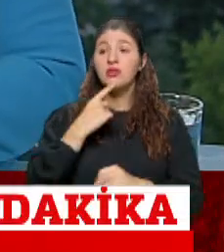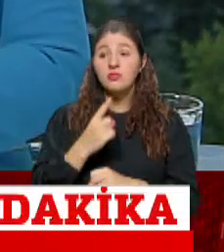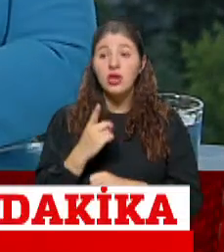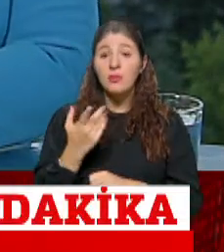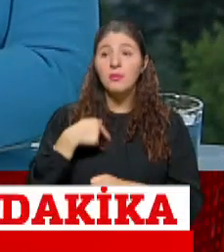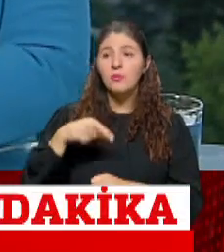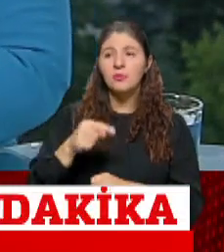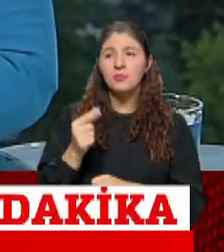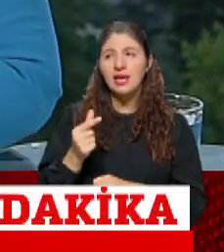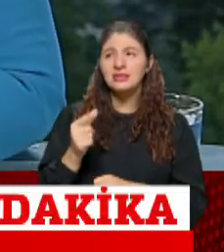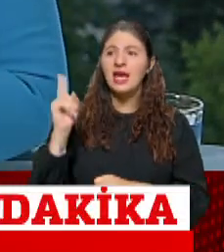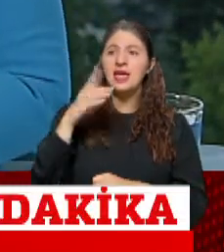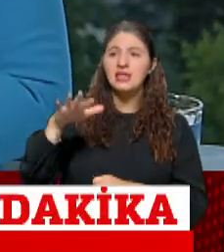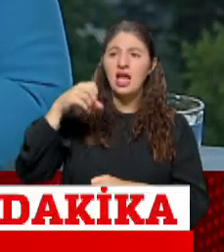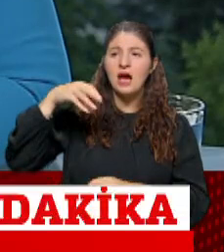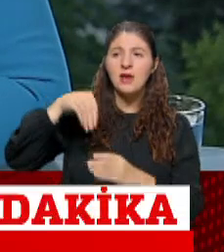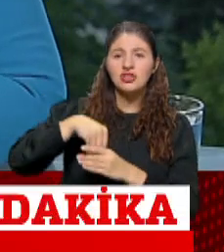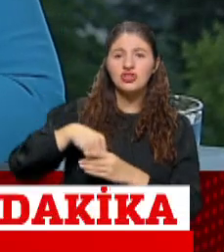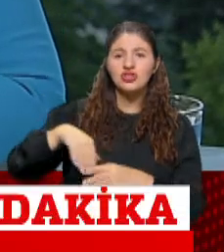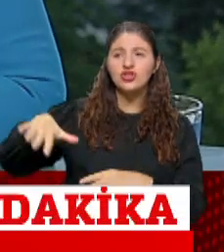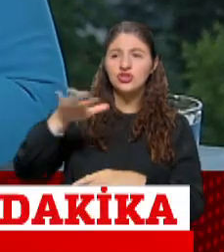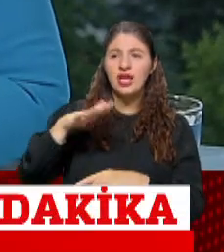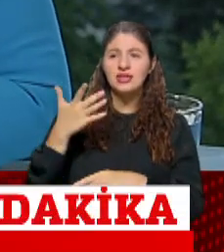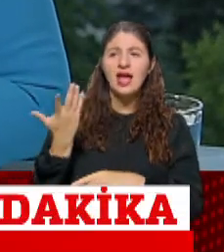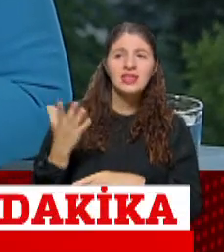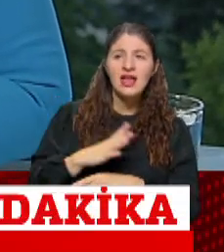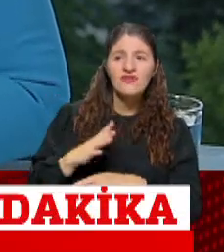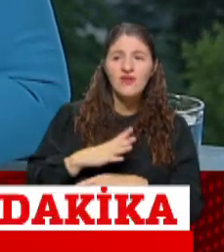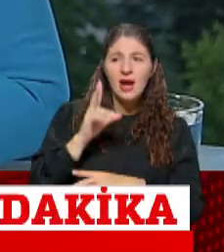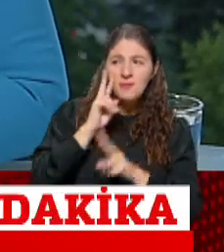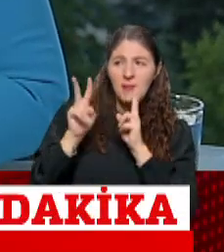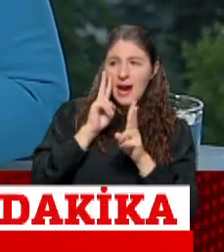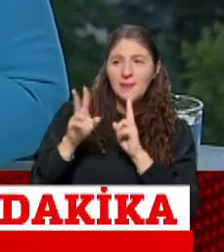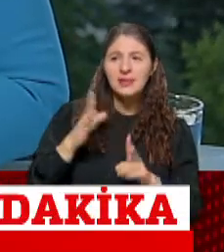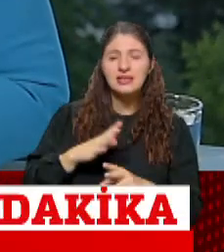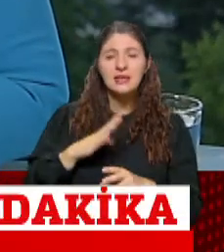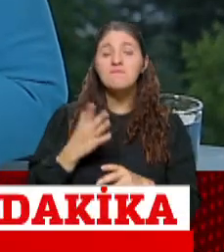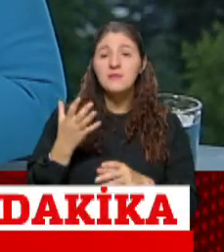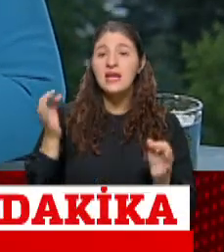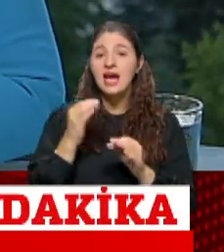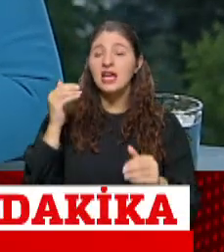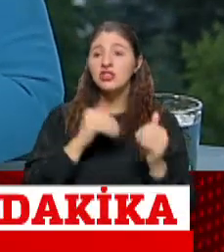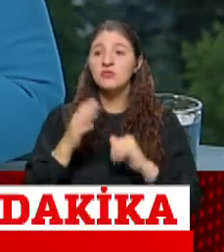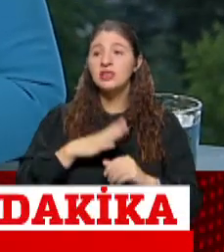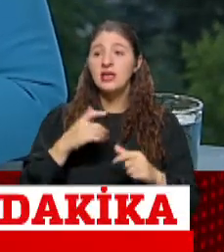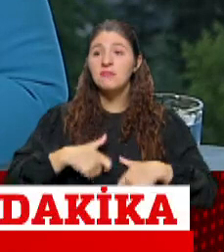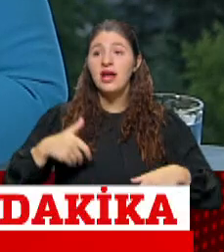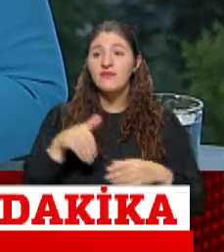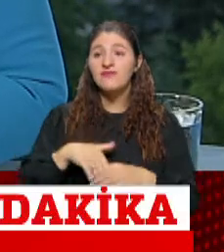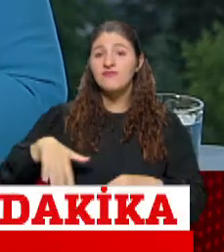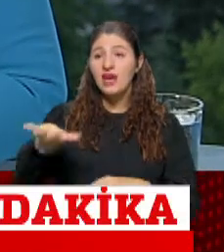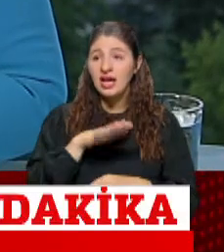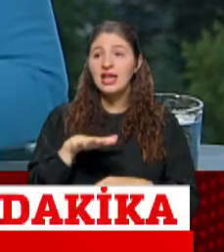yandan bugün ben biraz iktidar AK Parti kulislerinde de nabız tuttum. Erken seçim isteyen